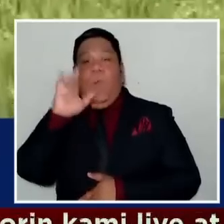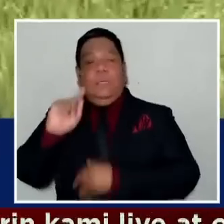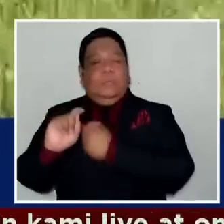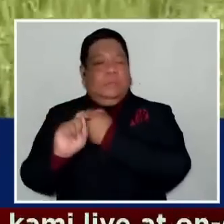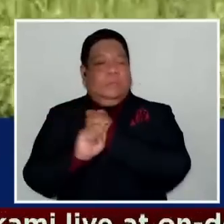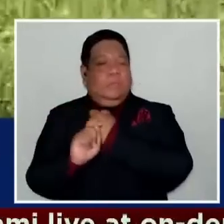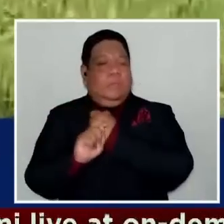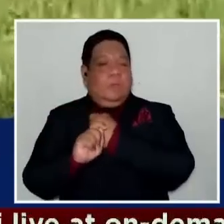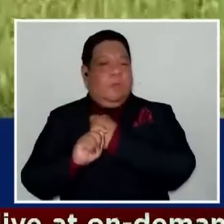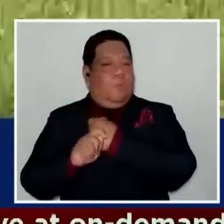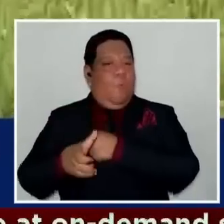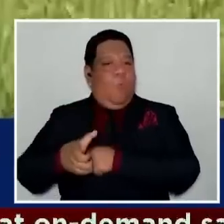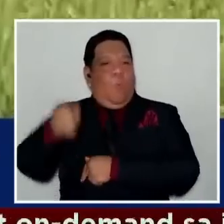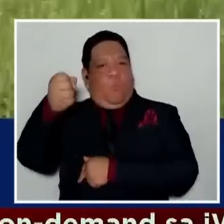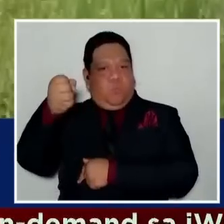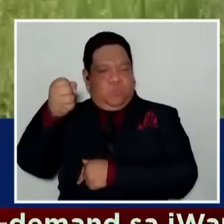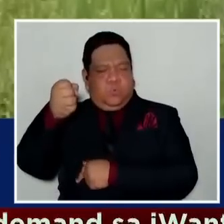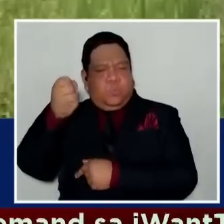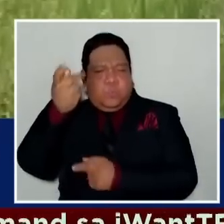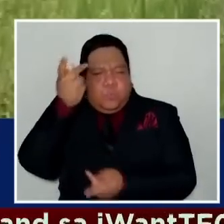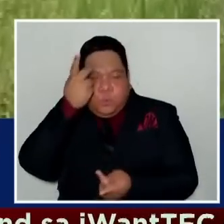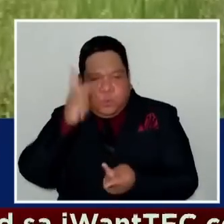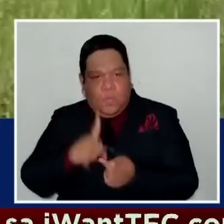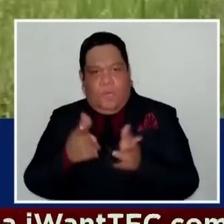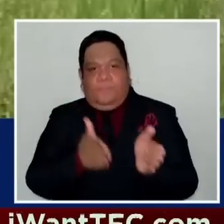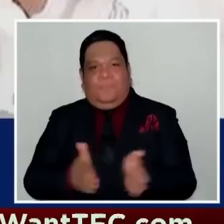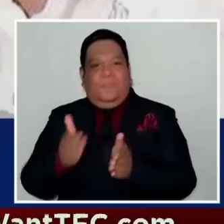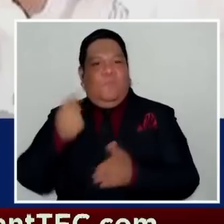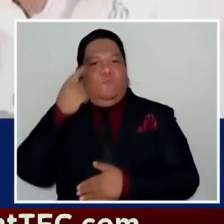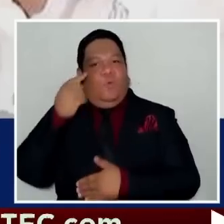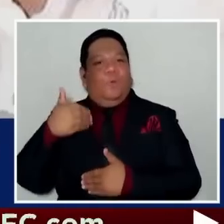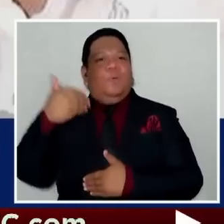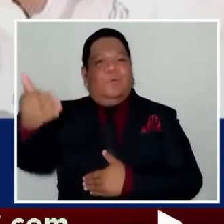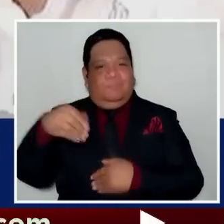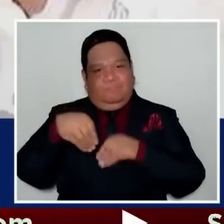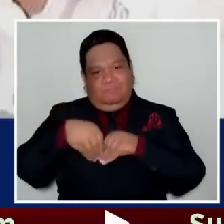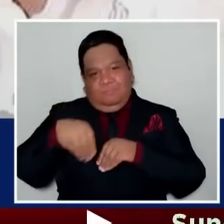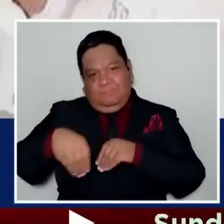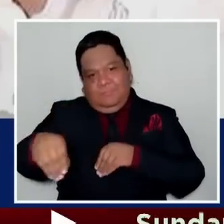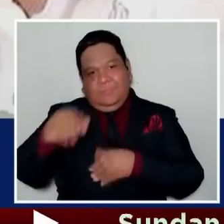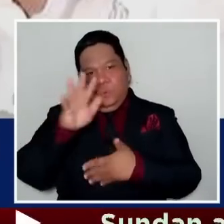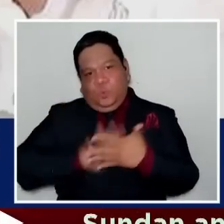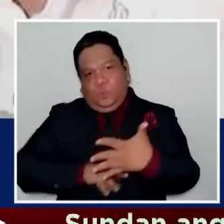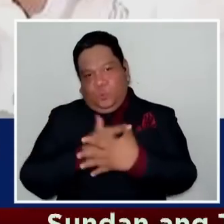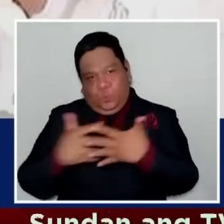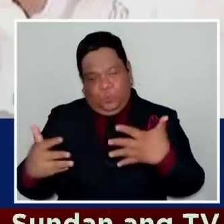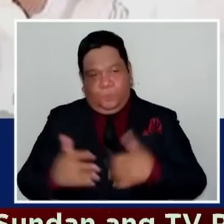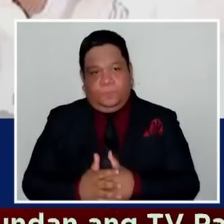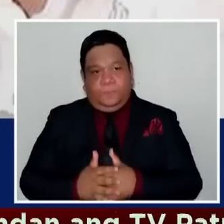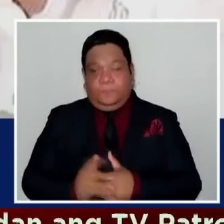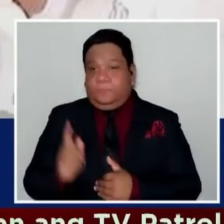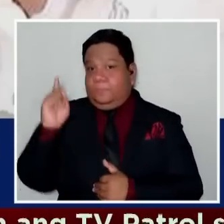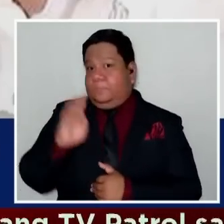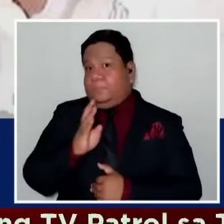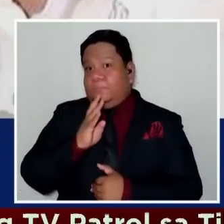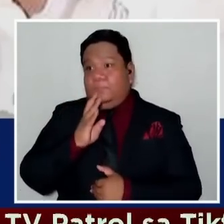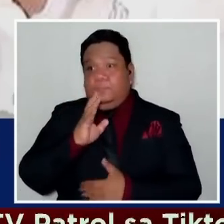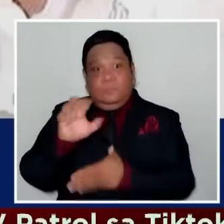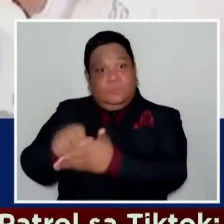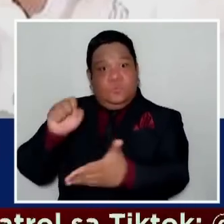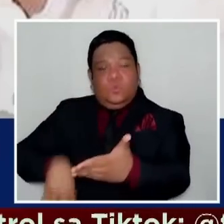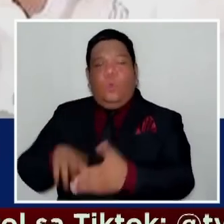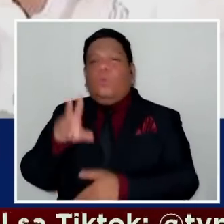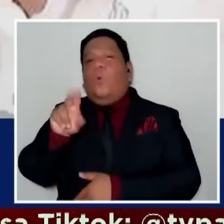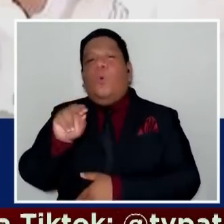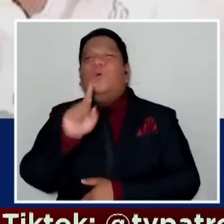sususpendihin upang paghandaan ang susunod na taniman. Hindi po natin sila tinanggalan. Ang nangyari po dyan ay tapos na ho